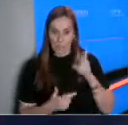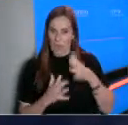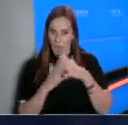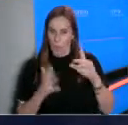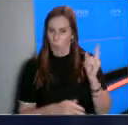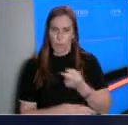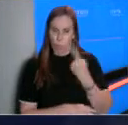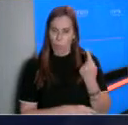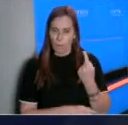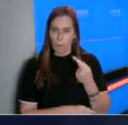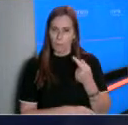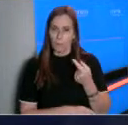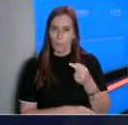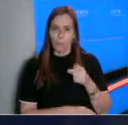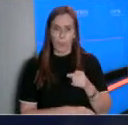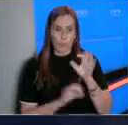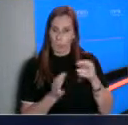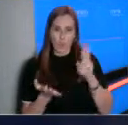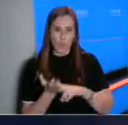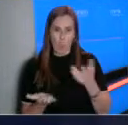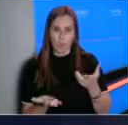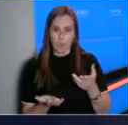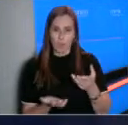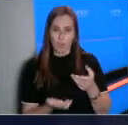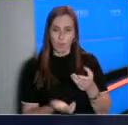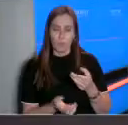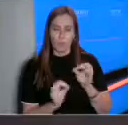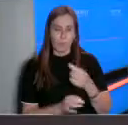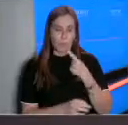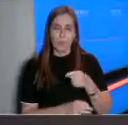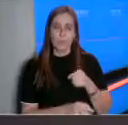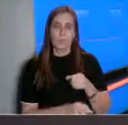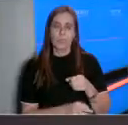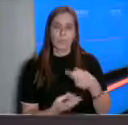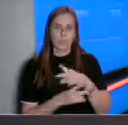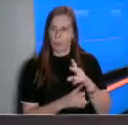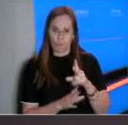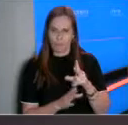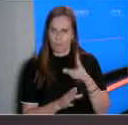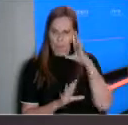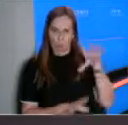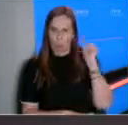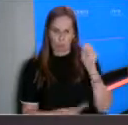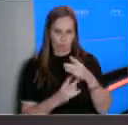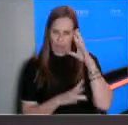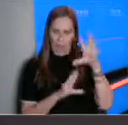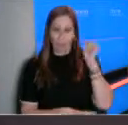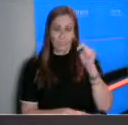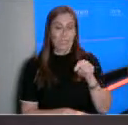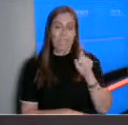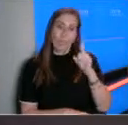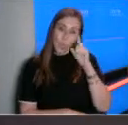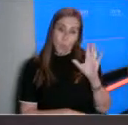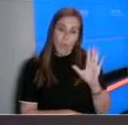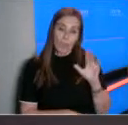גדולה מכולנו איתם. את לגמרי צודקת, הוא שאמרתי, תראי, זה בלתי נתפס. זה בלתי נתפס, אבל אתה